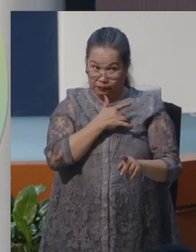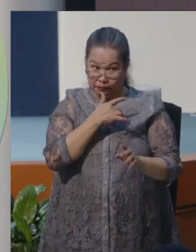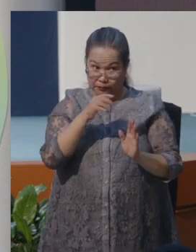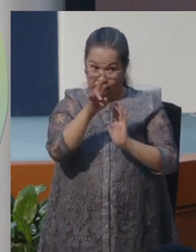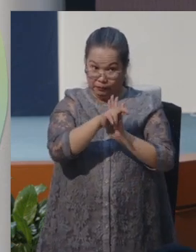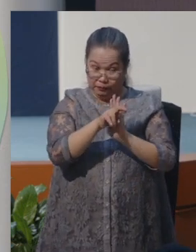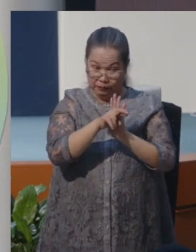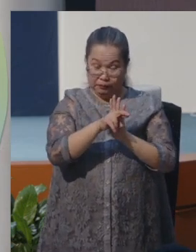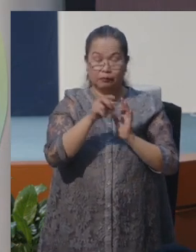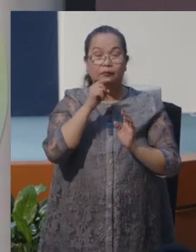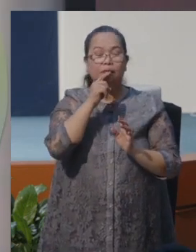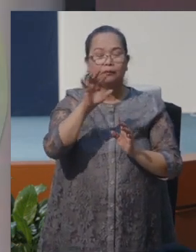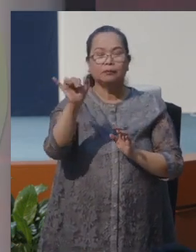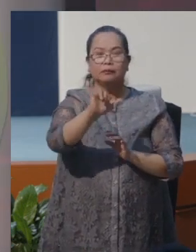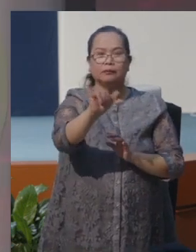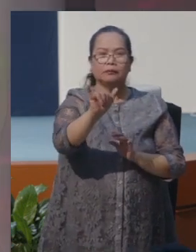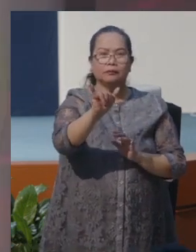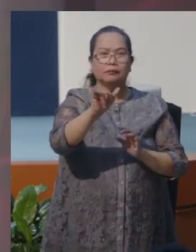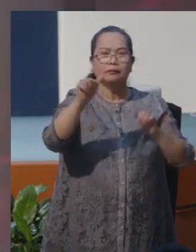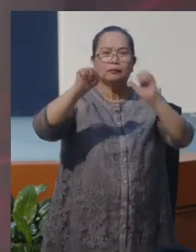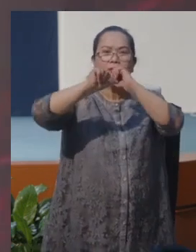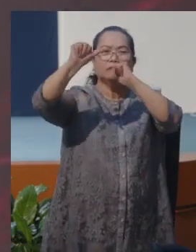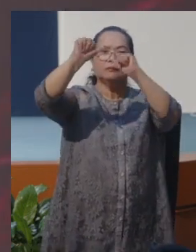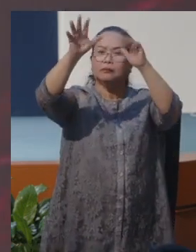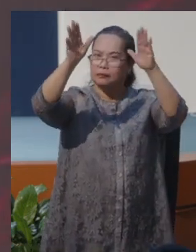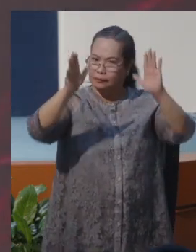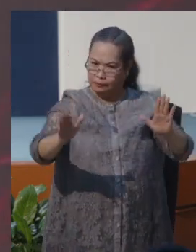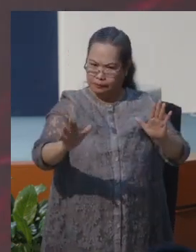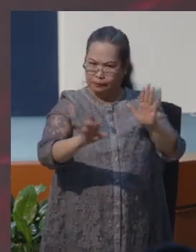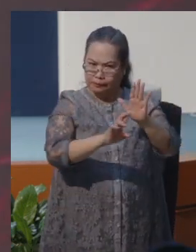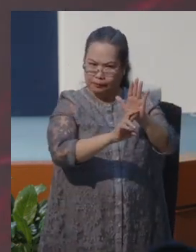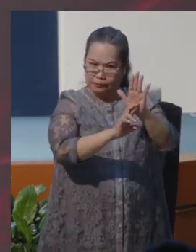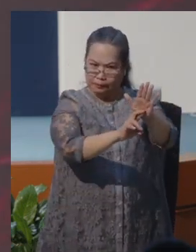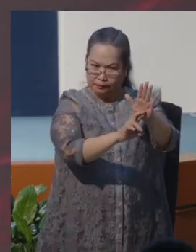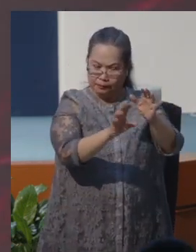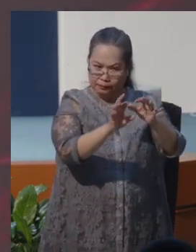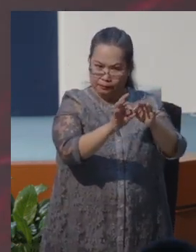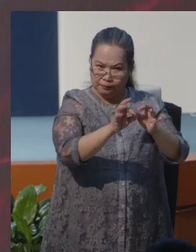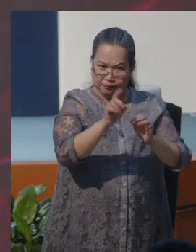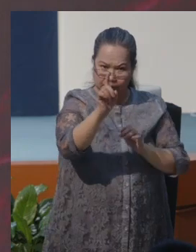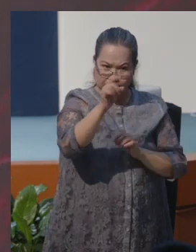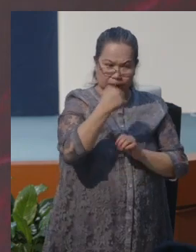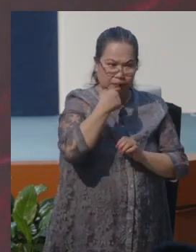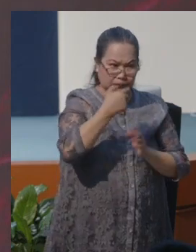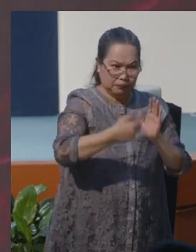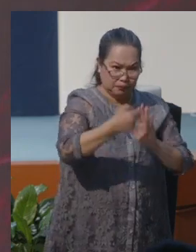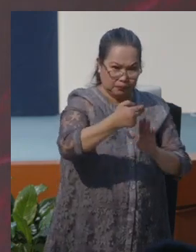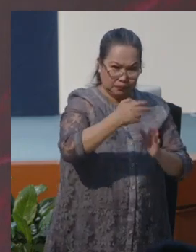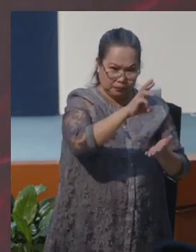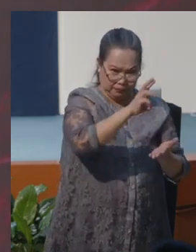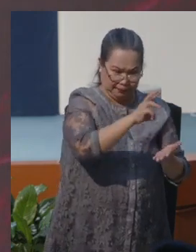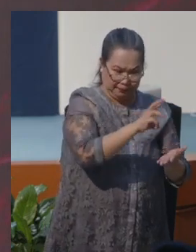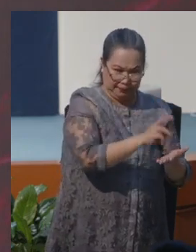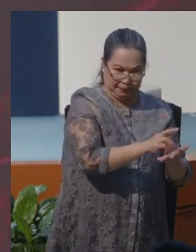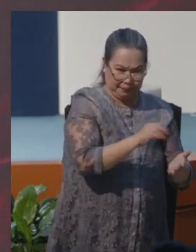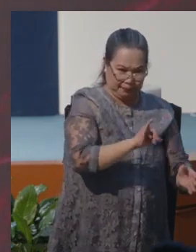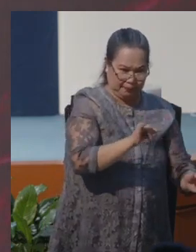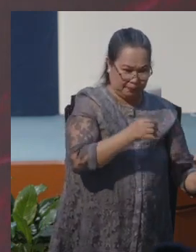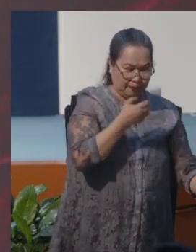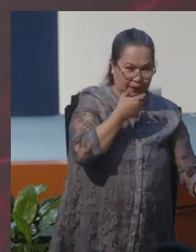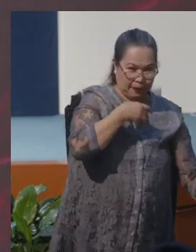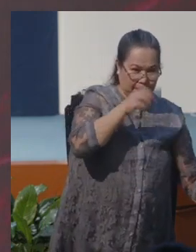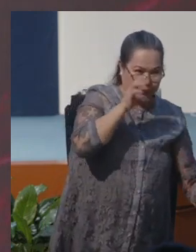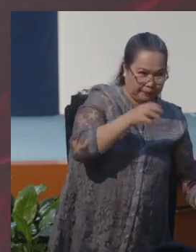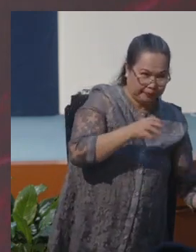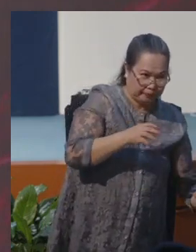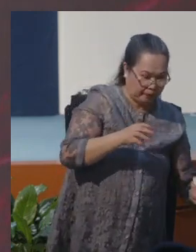as an emissary or ambassador or a representative of someone in a high position. Mapipicture niyo na